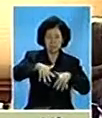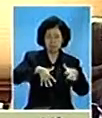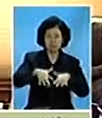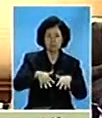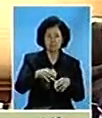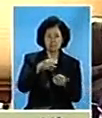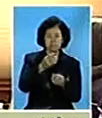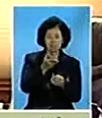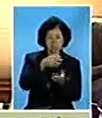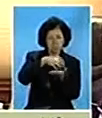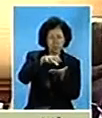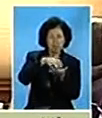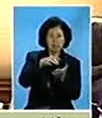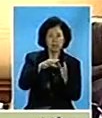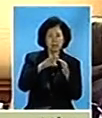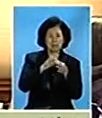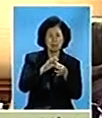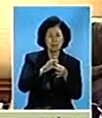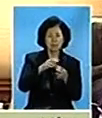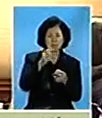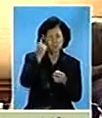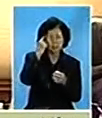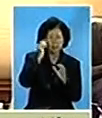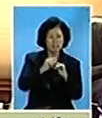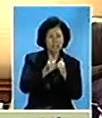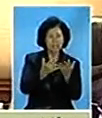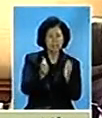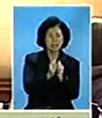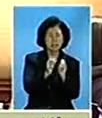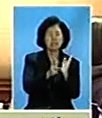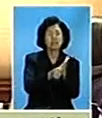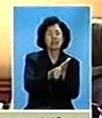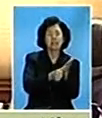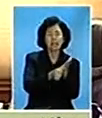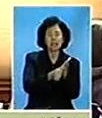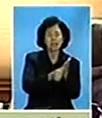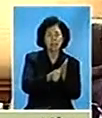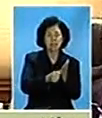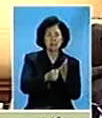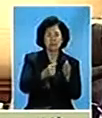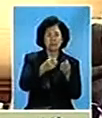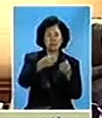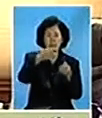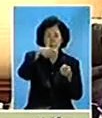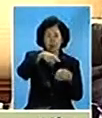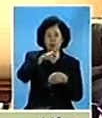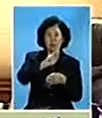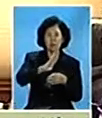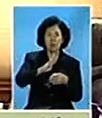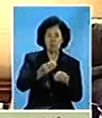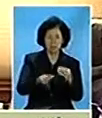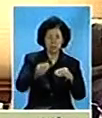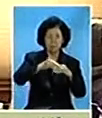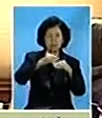ง ในประเด็นที่ว่าประชาชนเห็นอย่างไรกับการแก้ไขตัวพระบัญญัติเพิ่มเติมในเรื่องการแพทย์แผนไทยประยุกต์เข้าม